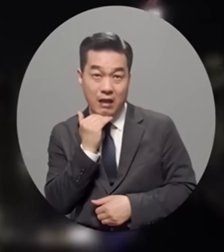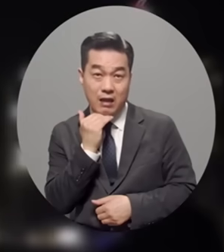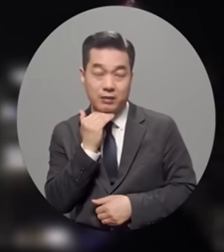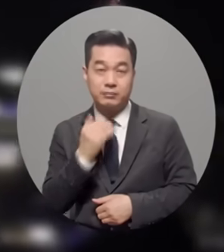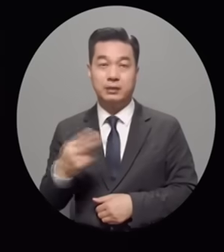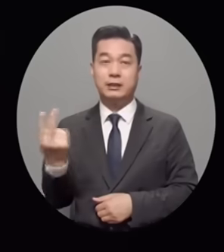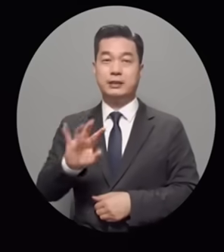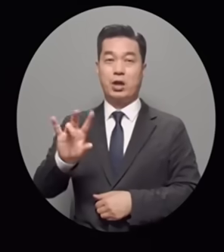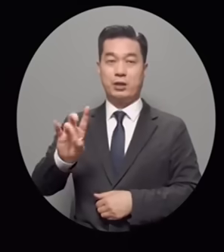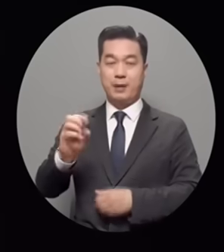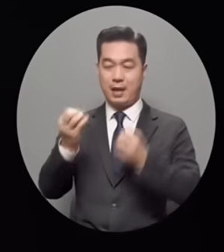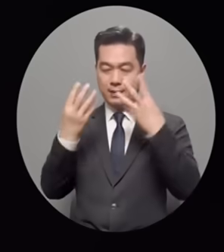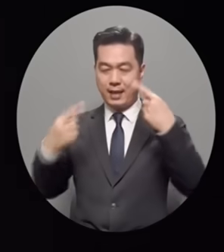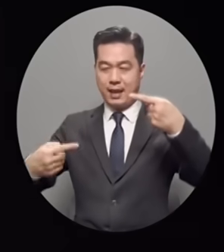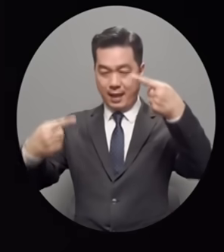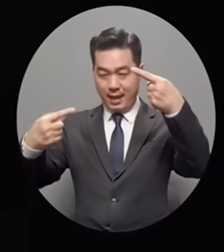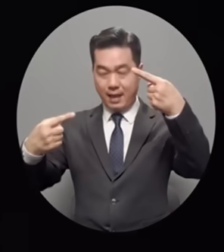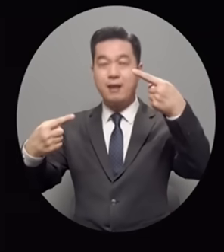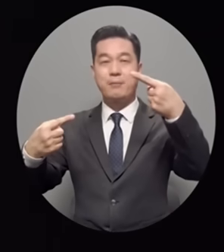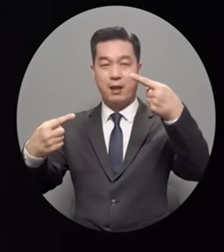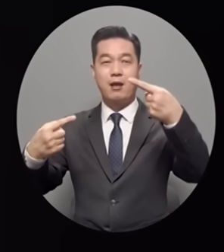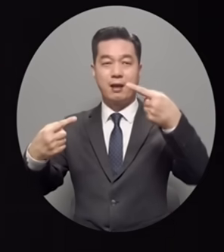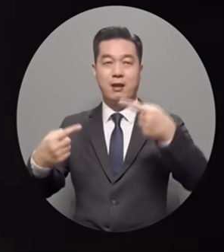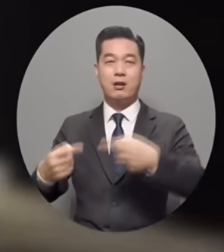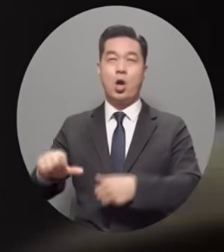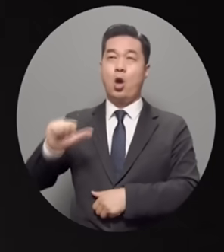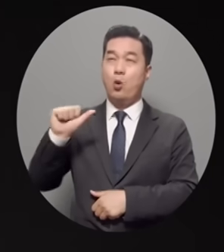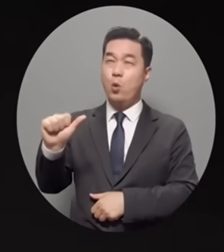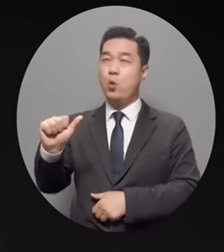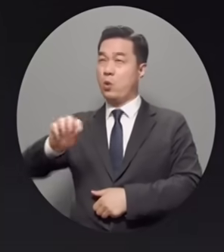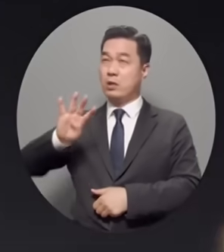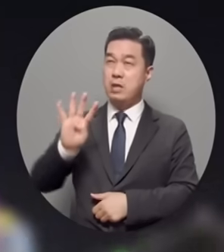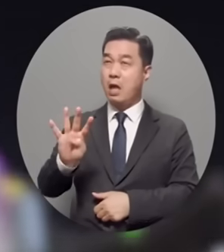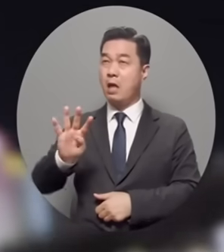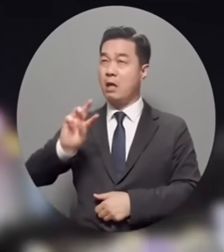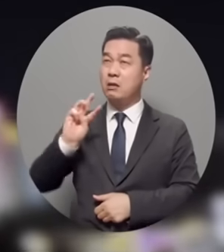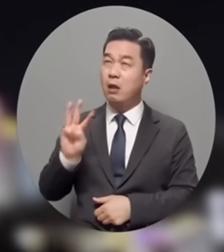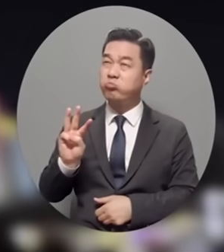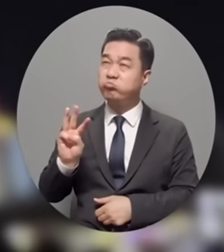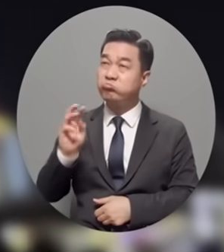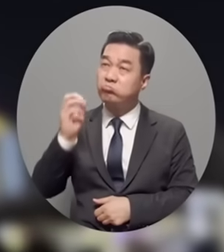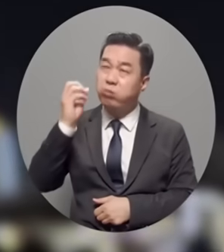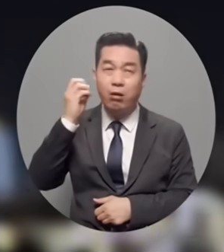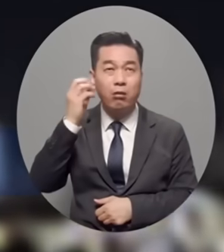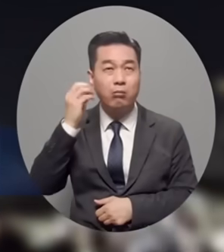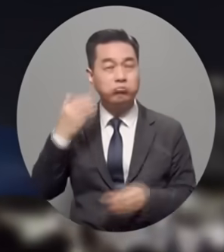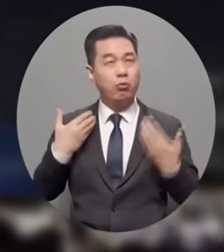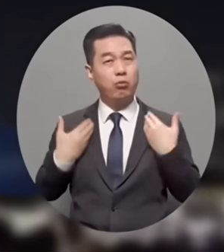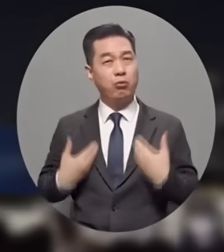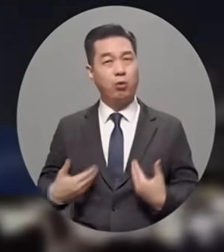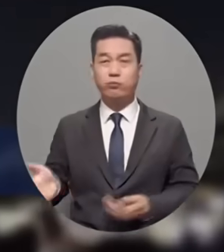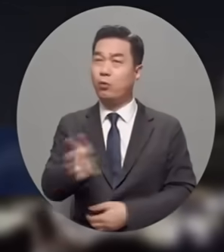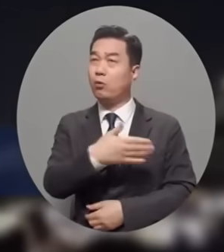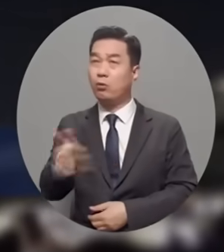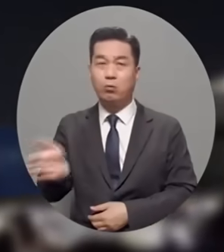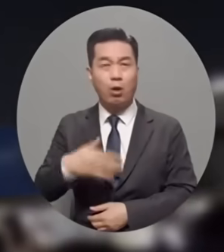2024년 새해를 맞이하는 시민들의 우렁찬 카운트다운에도 광안리 하늘은 조용합니다.